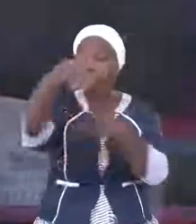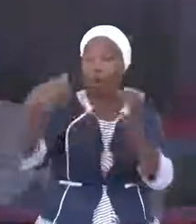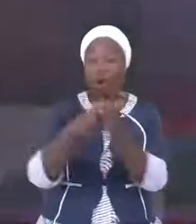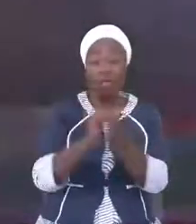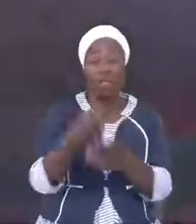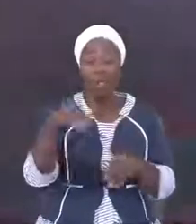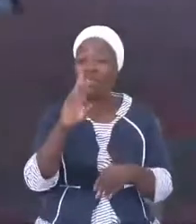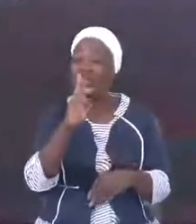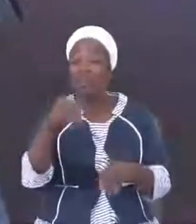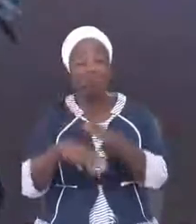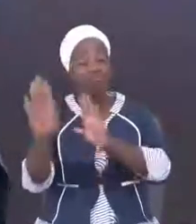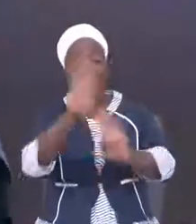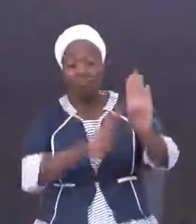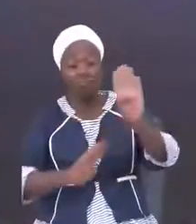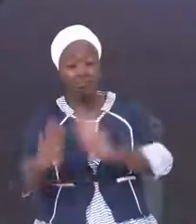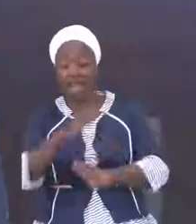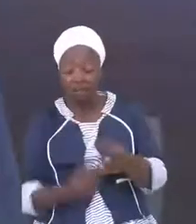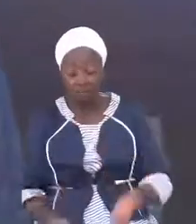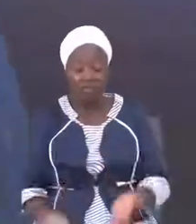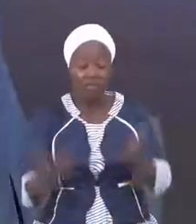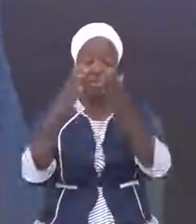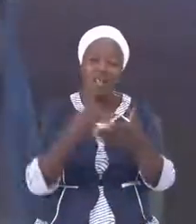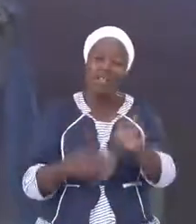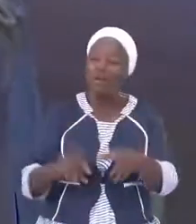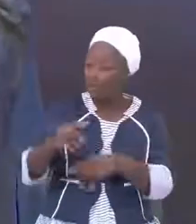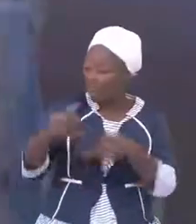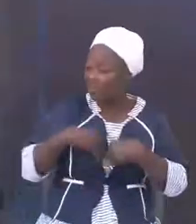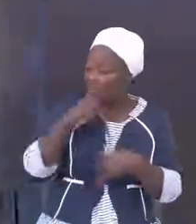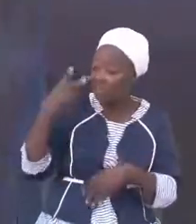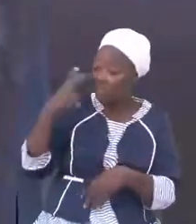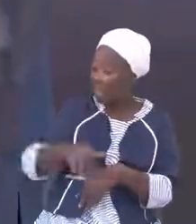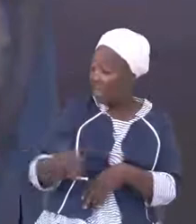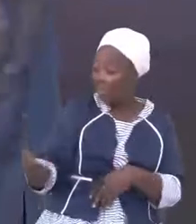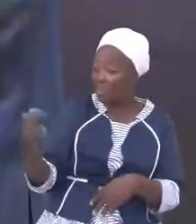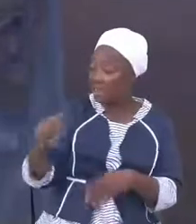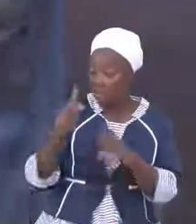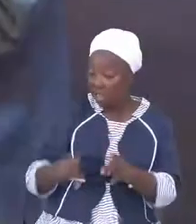il doit être vivant. Nous ne trouvons aucun autre nom. Ceux qui étaient morts,